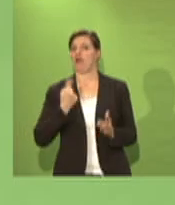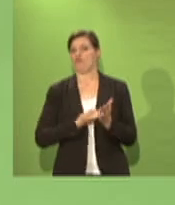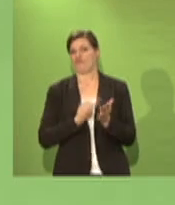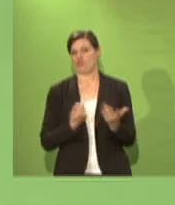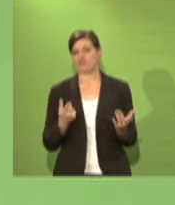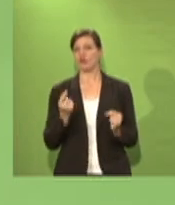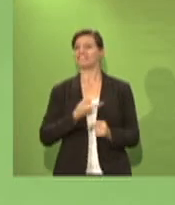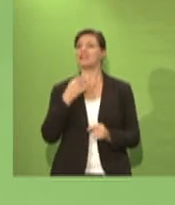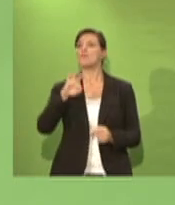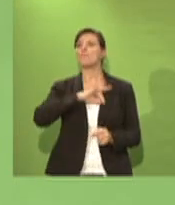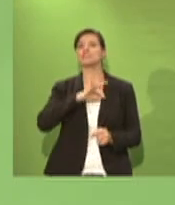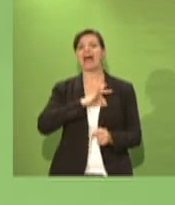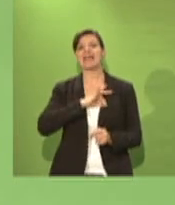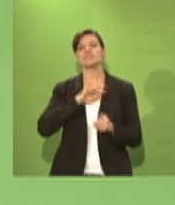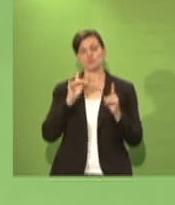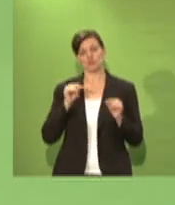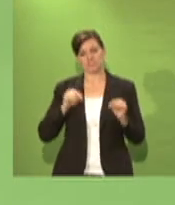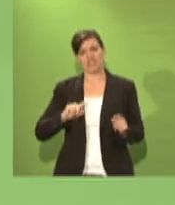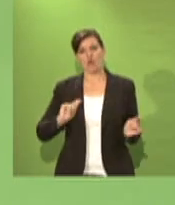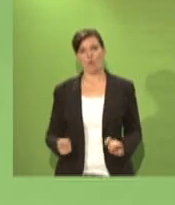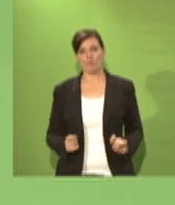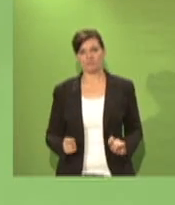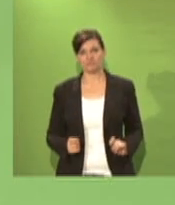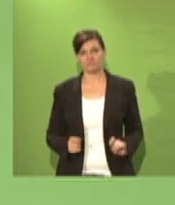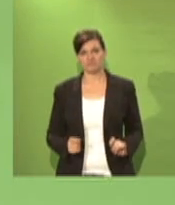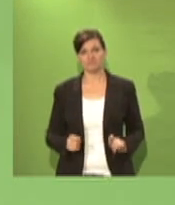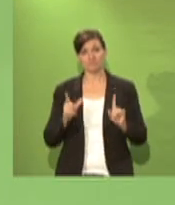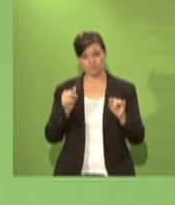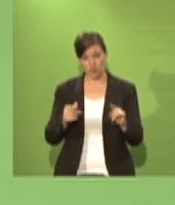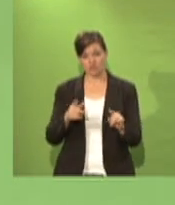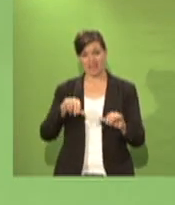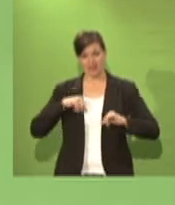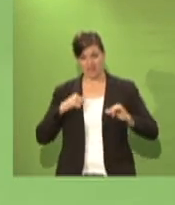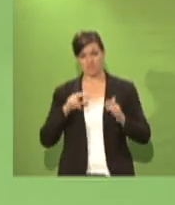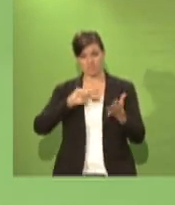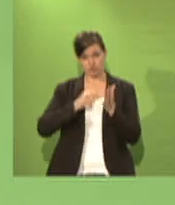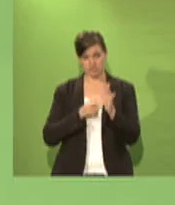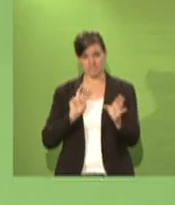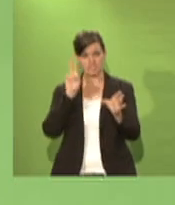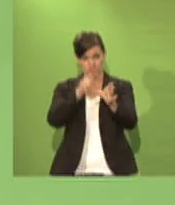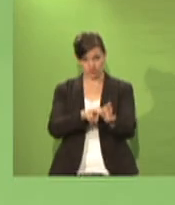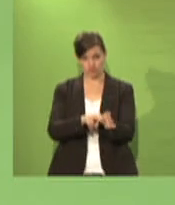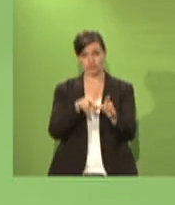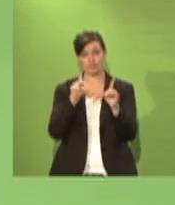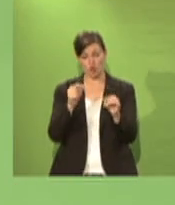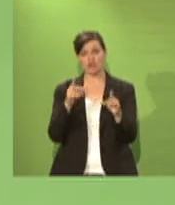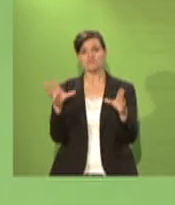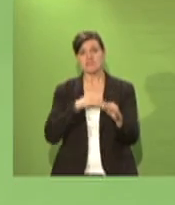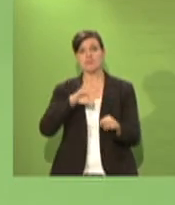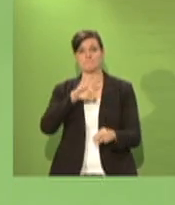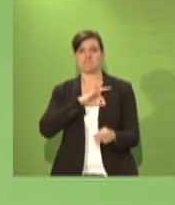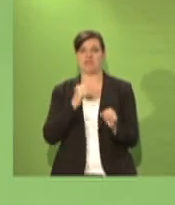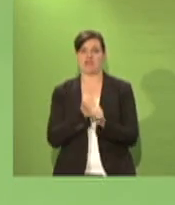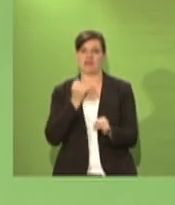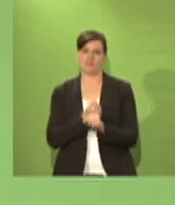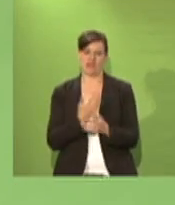unserer Parteiarbeit gegenüberstellen müssen. Weil wenn es Zugang zum politischen Leben geben muss, erfolgt das auch über Parteiarbeit. Und da haben wir